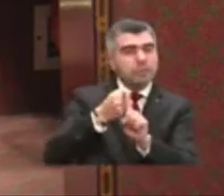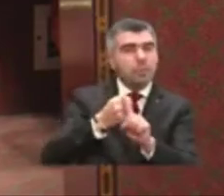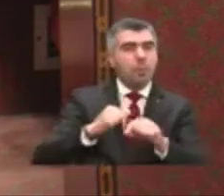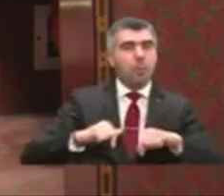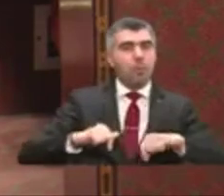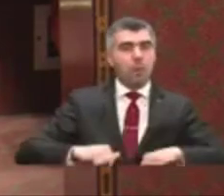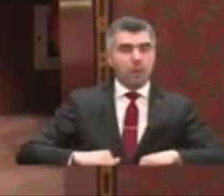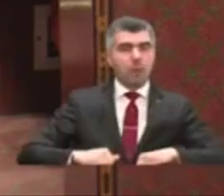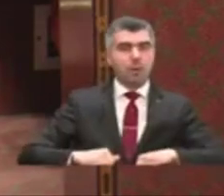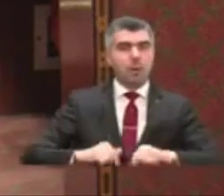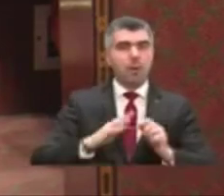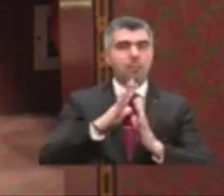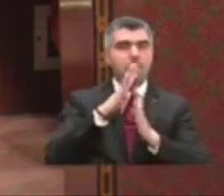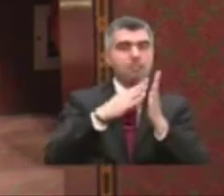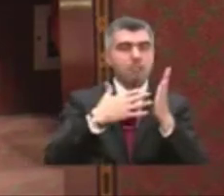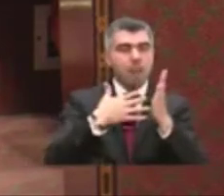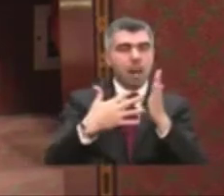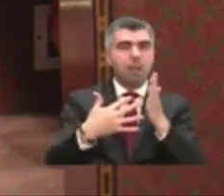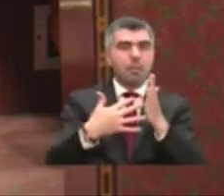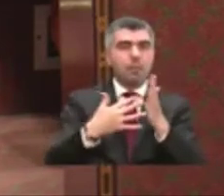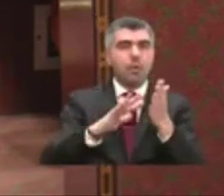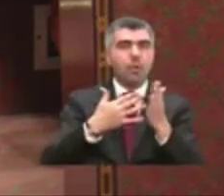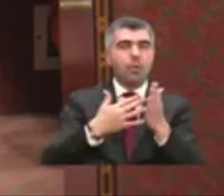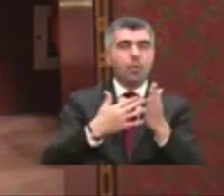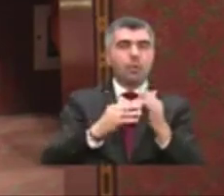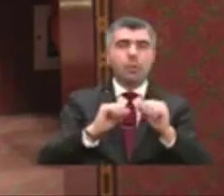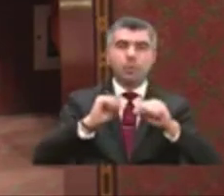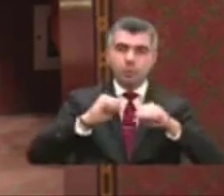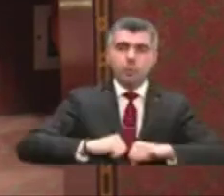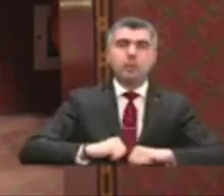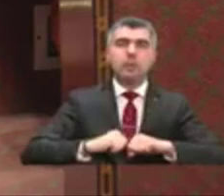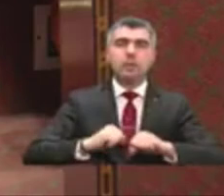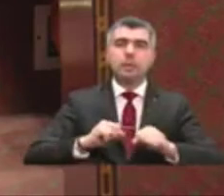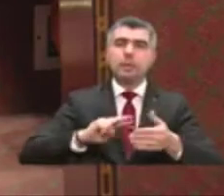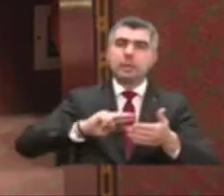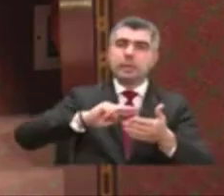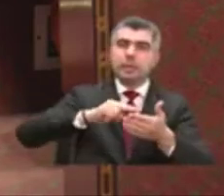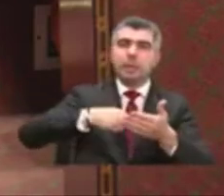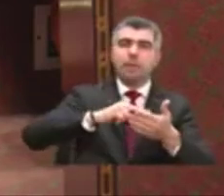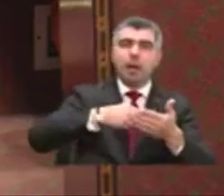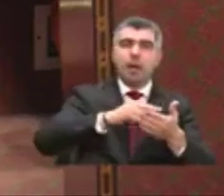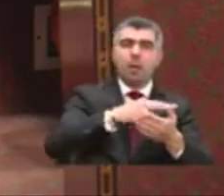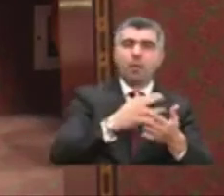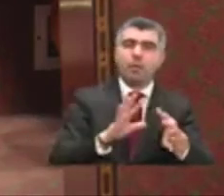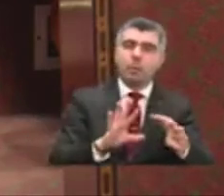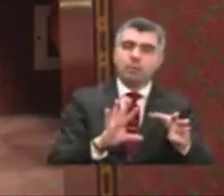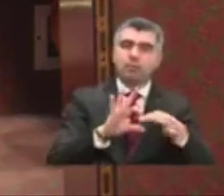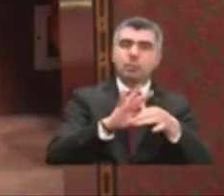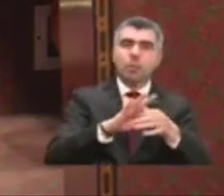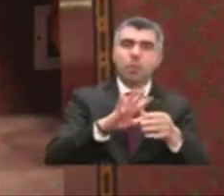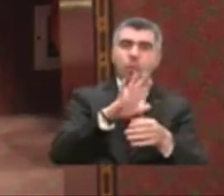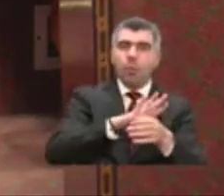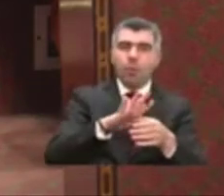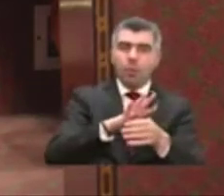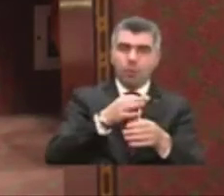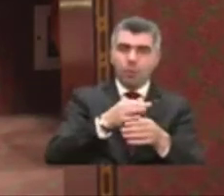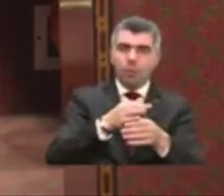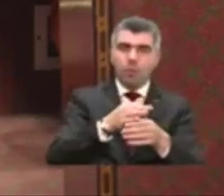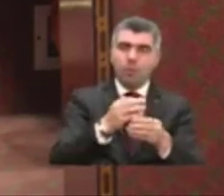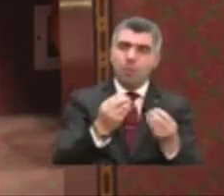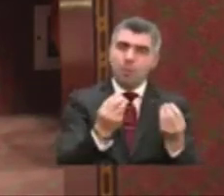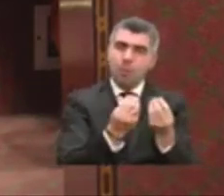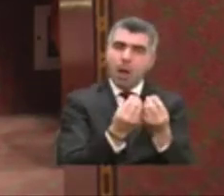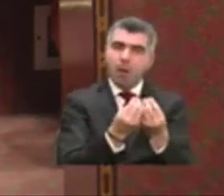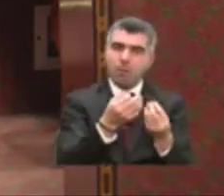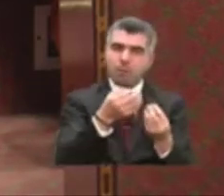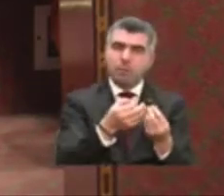هاد البرنامج السنوي وهو تفعيل كل الاتفاقيات، وبالتالي غنقوموا بتسريع الاتفاقيات التي تم ابرامها من اجل تنفيذها